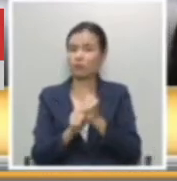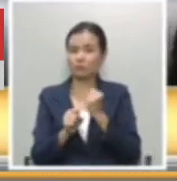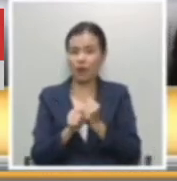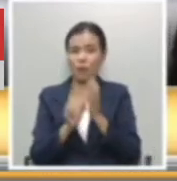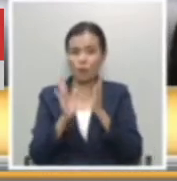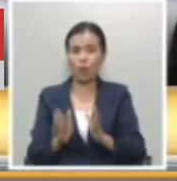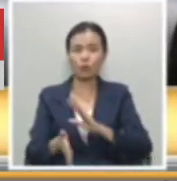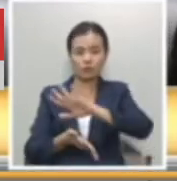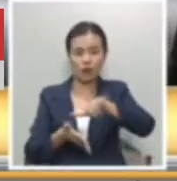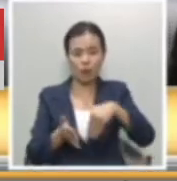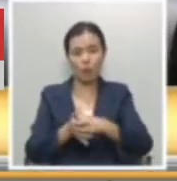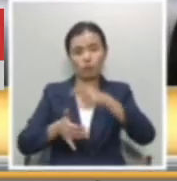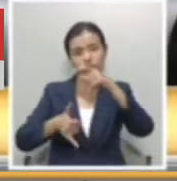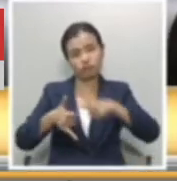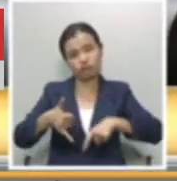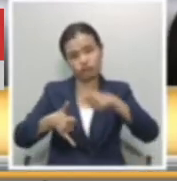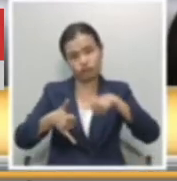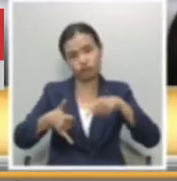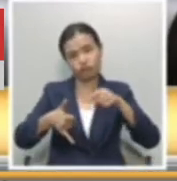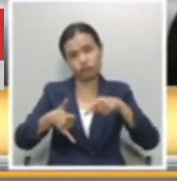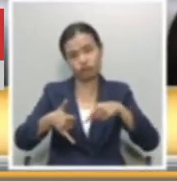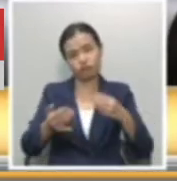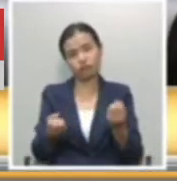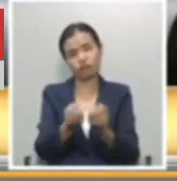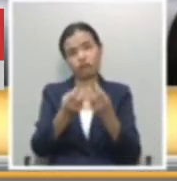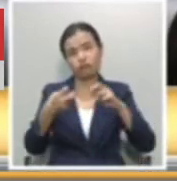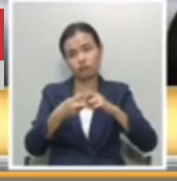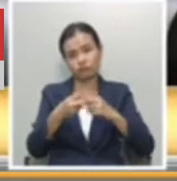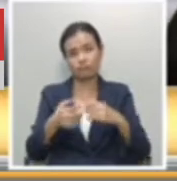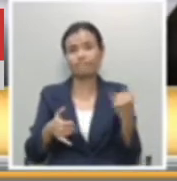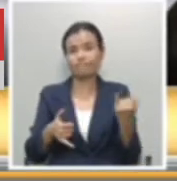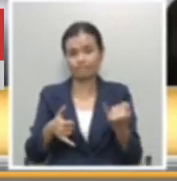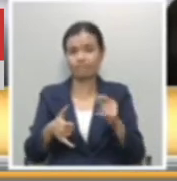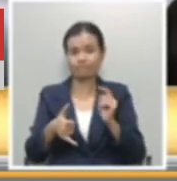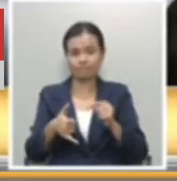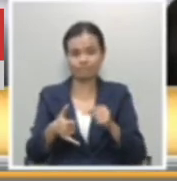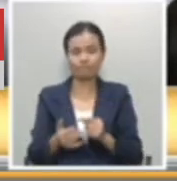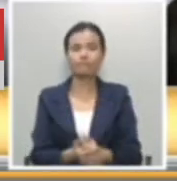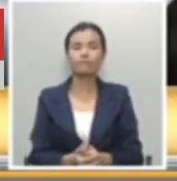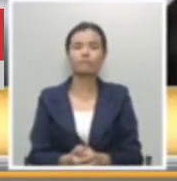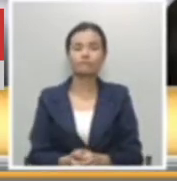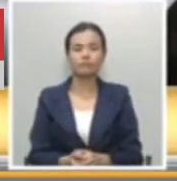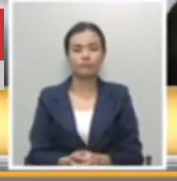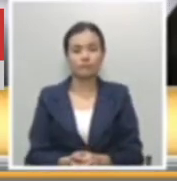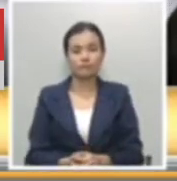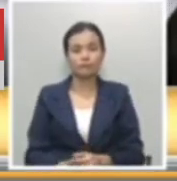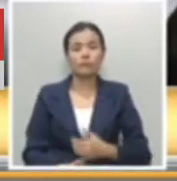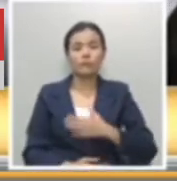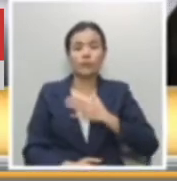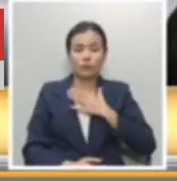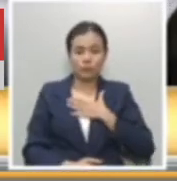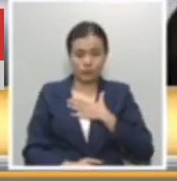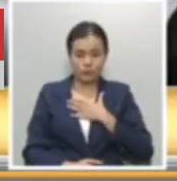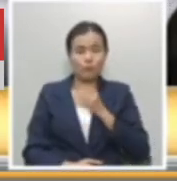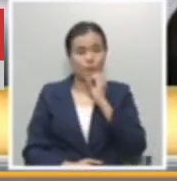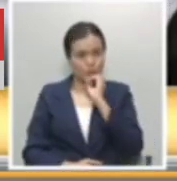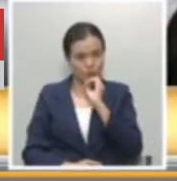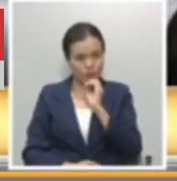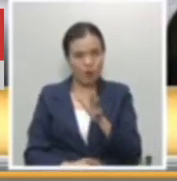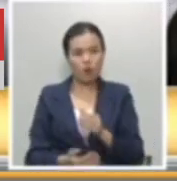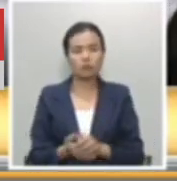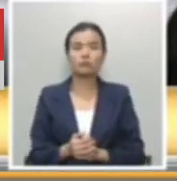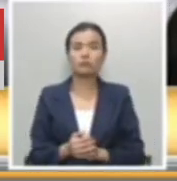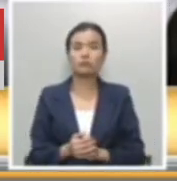นเสียวินัยทางการเงินท่านประธานครับผมต้องกราบเรียนนะครับว่าการ